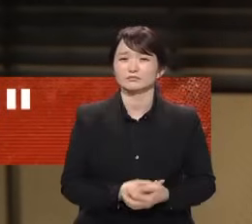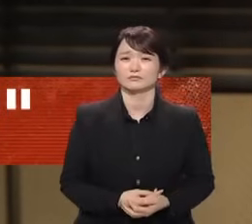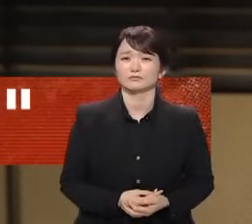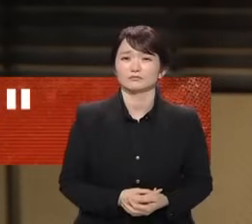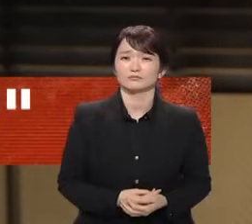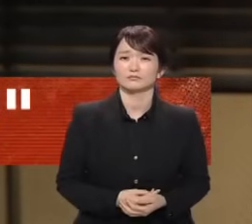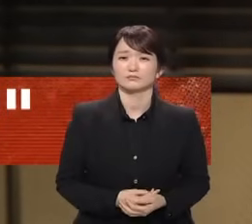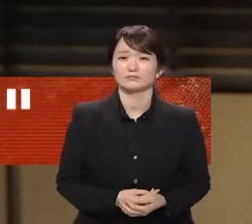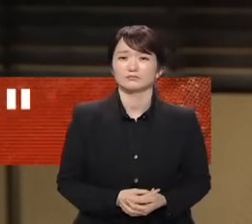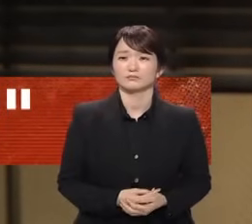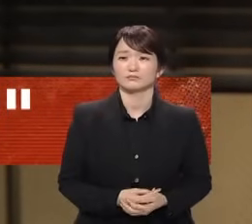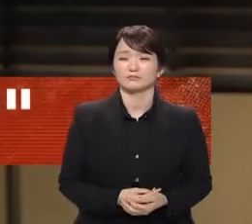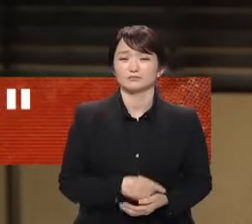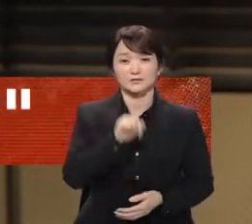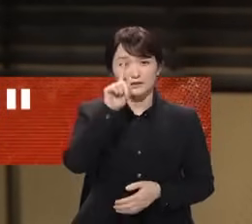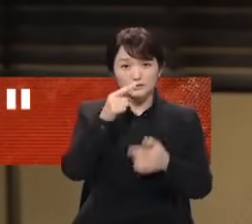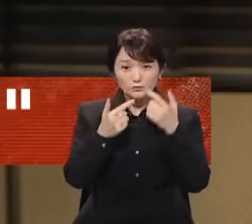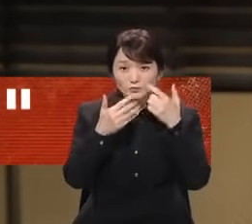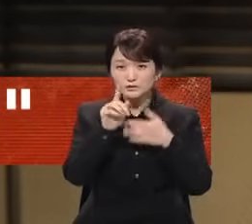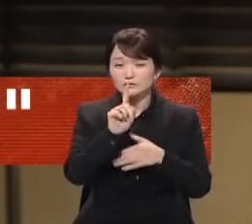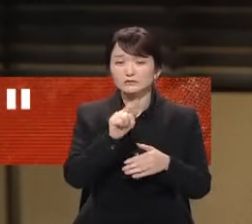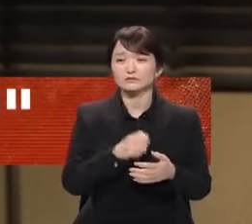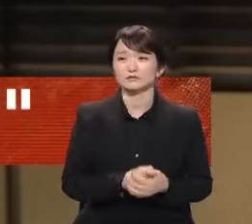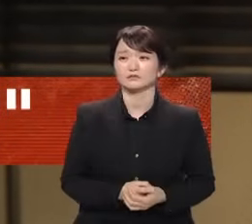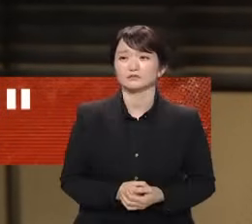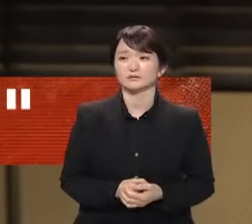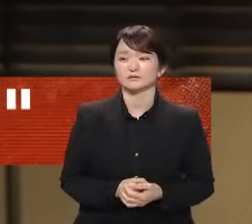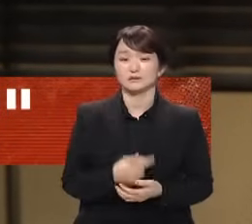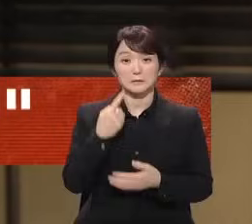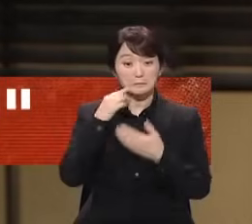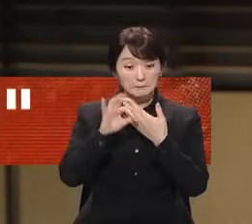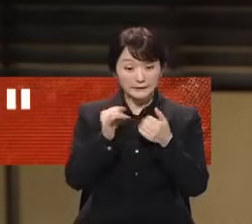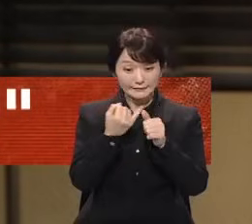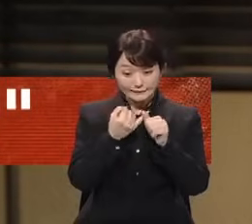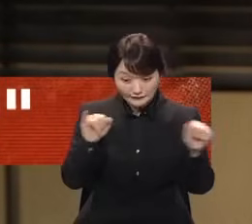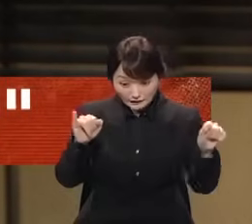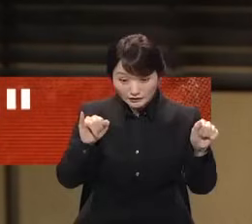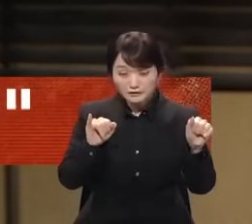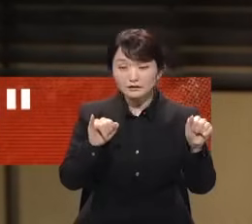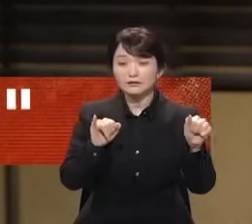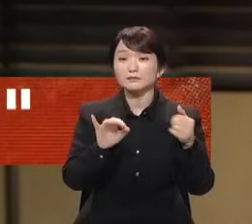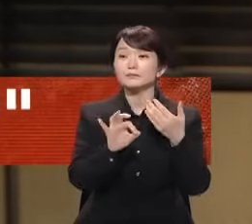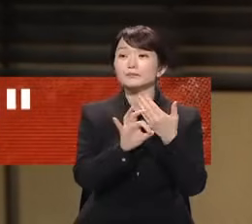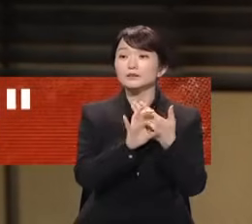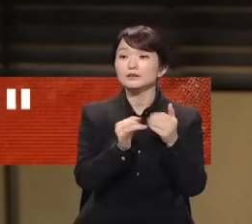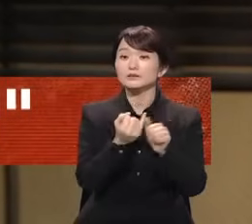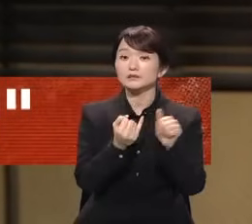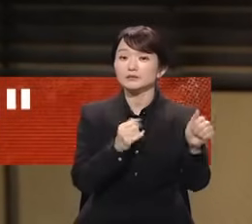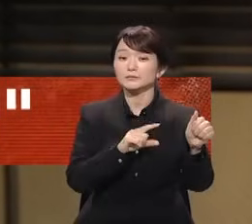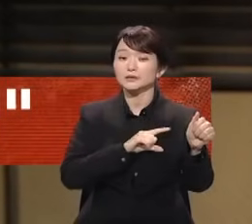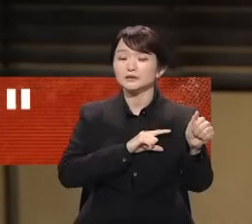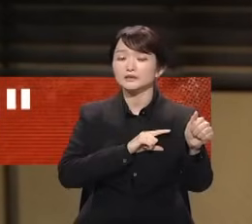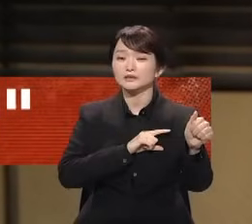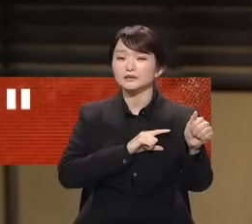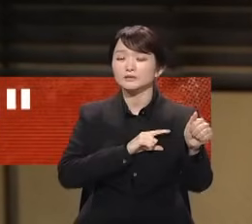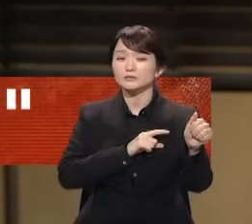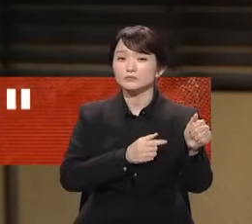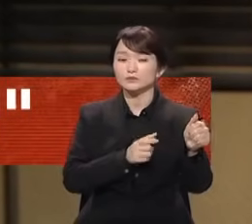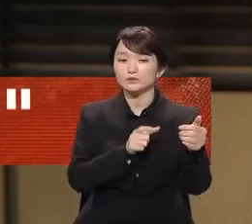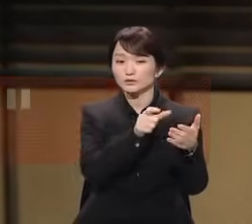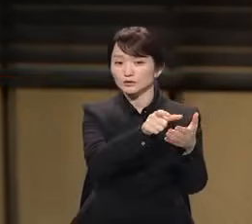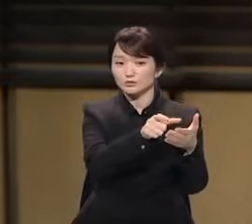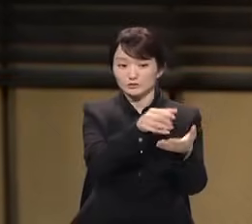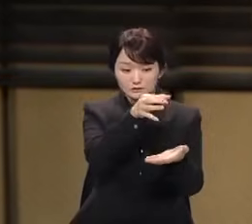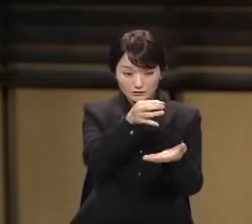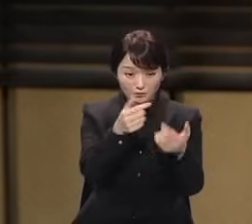없습니다. 다만 이제 한 가지 확실한 거는 만약에 이혼을 하려면 남편 명의 재산이 얼만큼인지 그 부분을 좀 정확하게